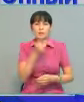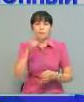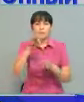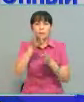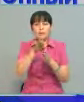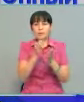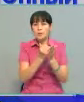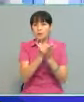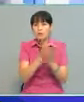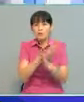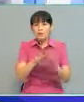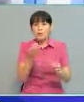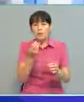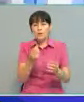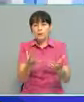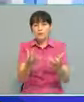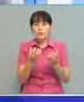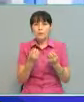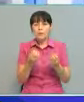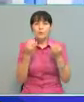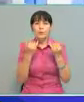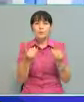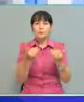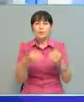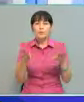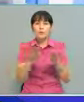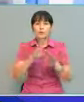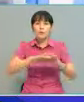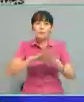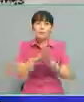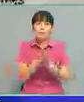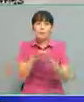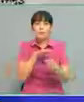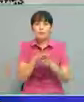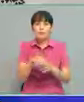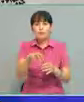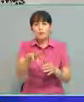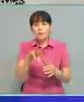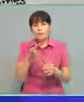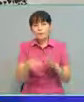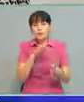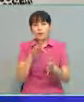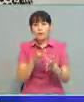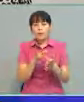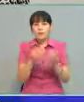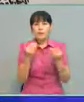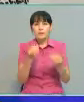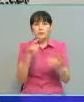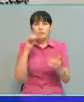мақсатта жұмсалмаған қаржылар кері қайтарылады. Ол үшін арнайы келісім шарт түзілмек. Миллионды қалаға әзірге деп